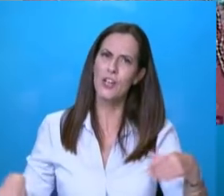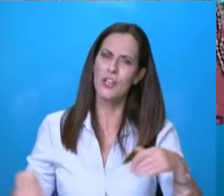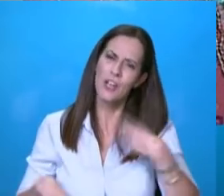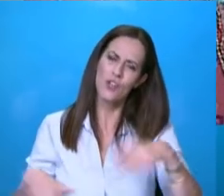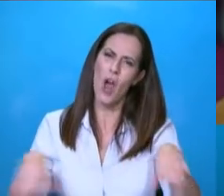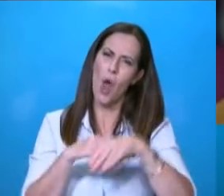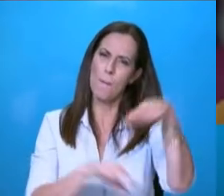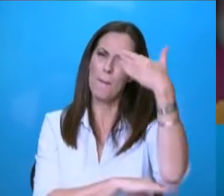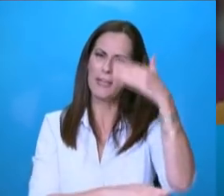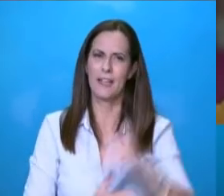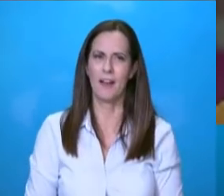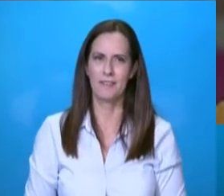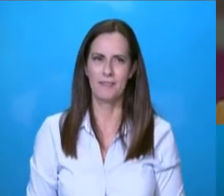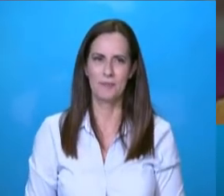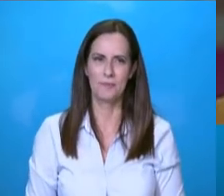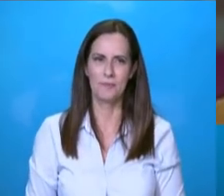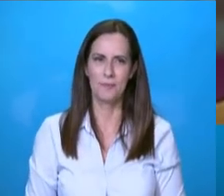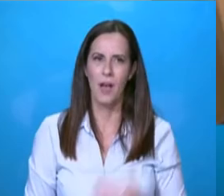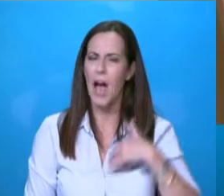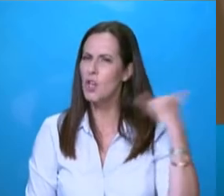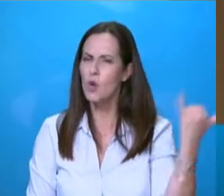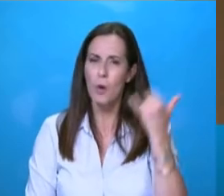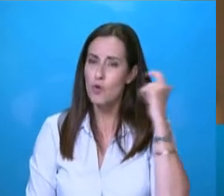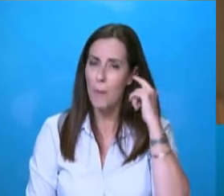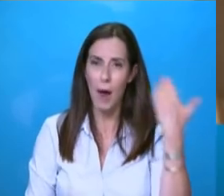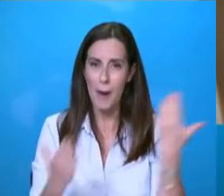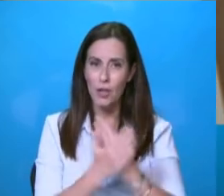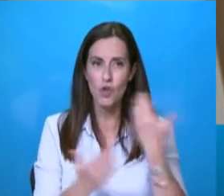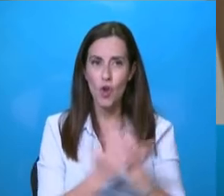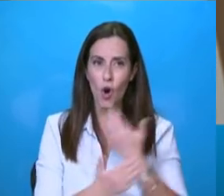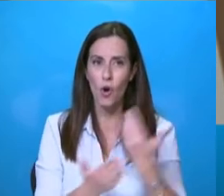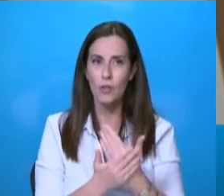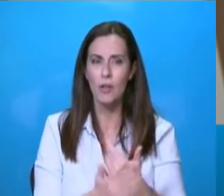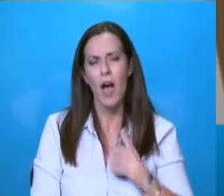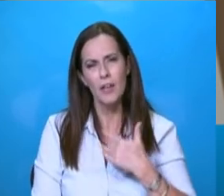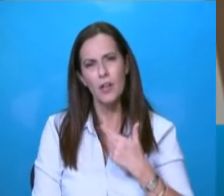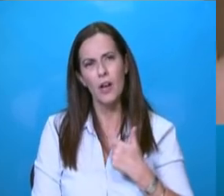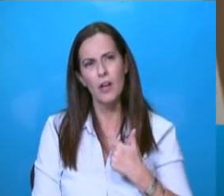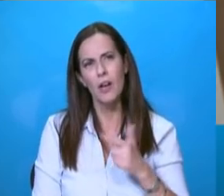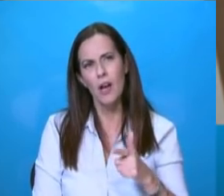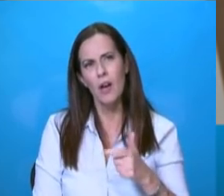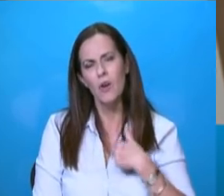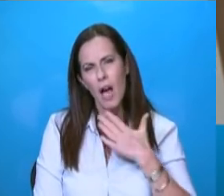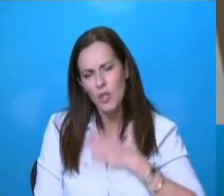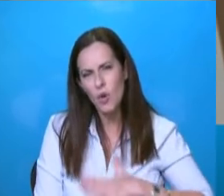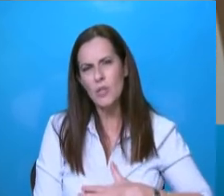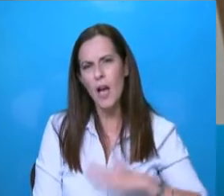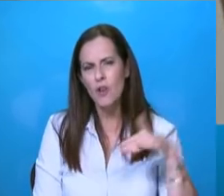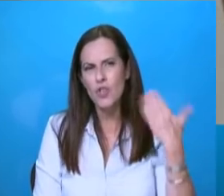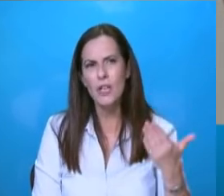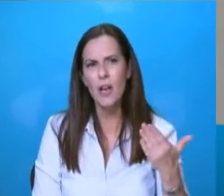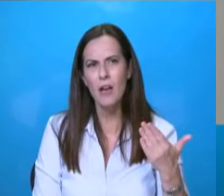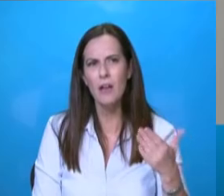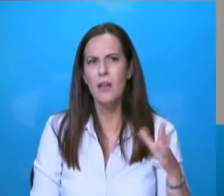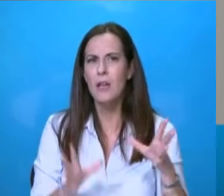ושיהיה שלום במדינה. אני כל הזמן שמעת בחדת שאת, שאני רוצה שיהיה,